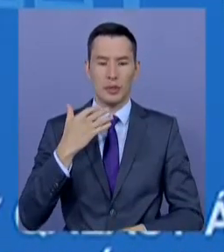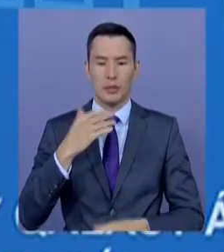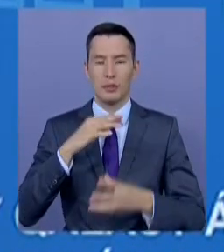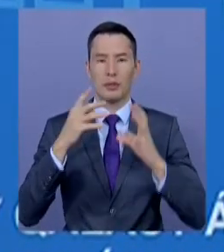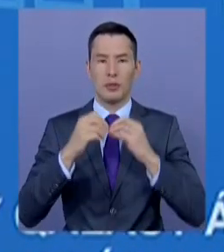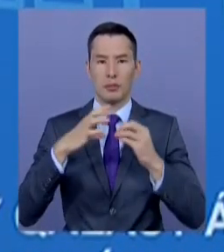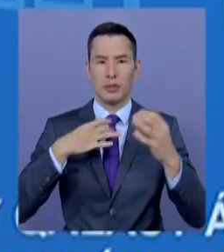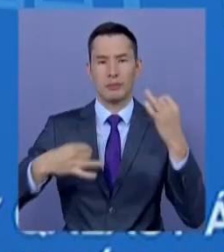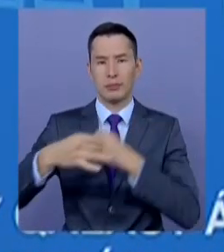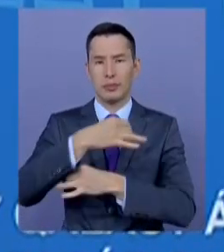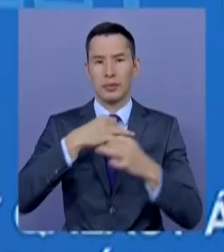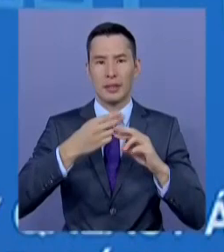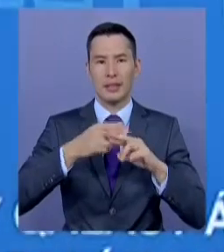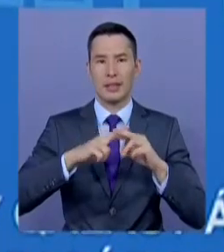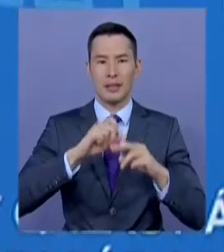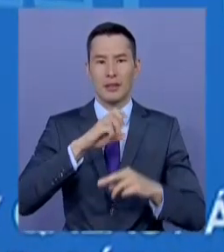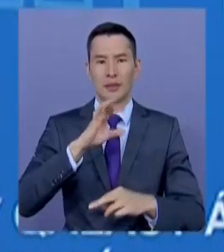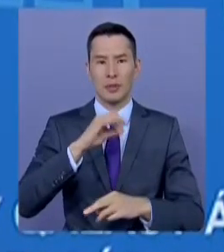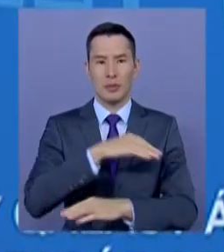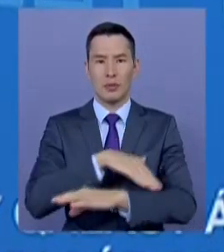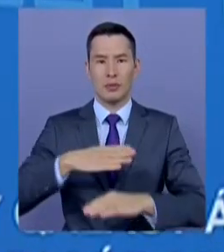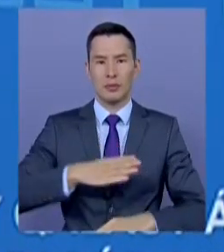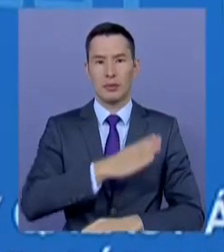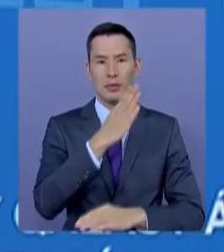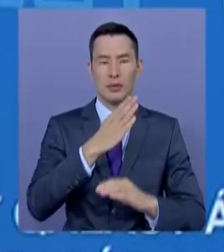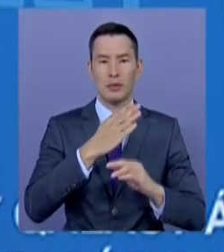Яғни жолдағы апатты азайтуға белгіленген жылдамдық режимінің пункті соңынан көрсетілген.